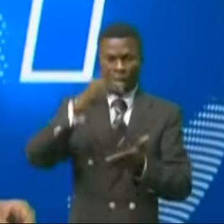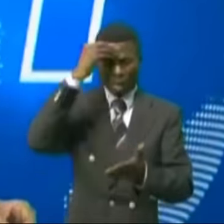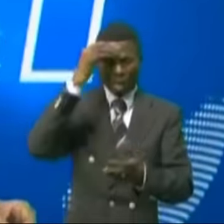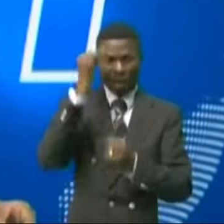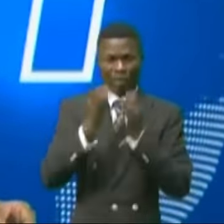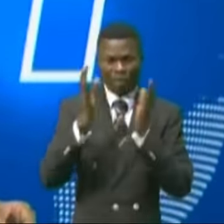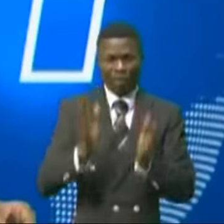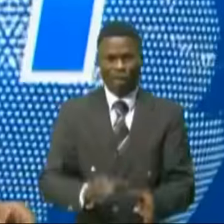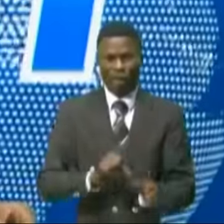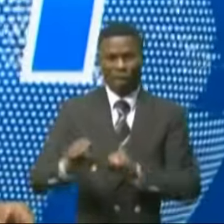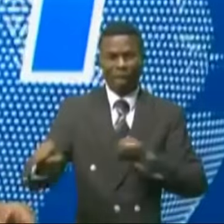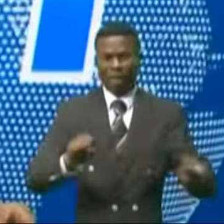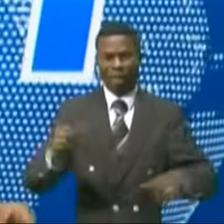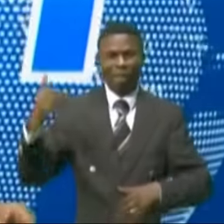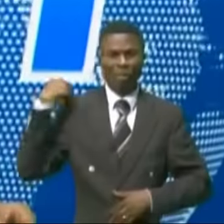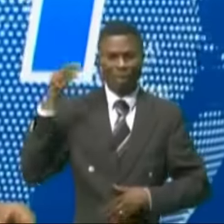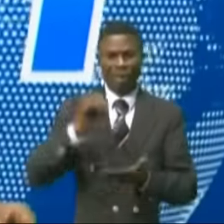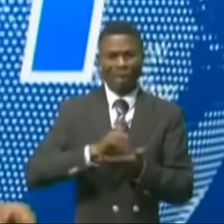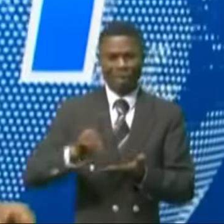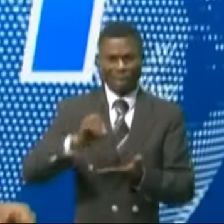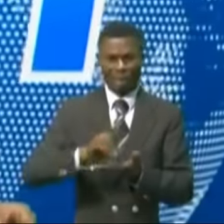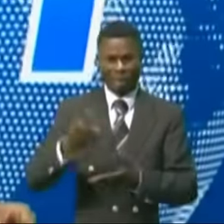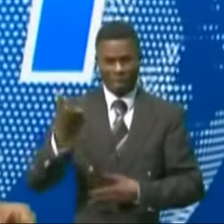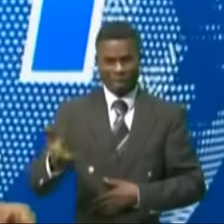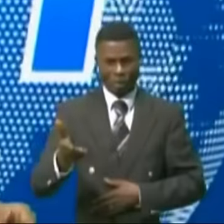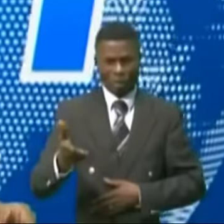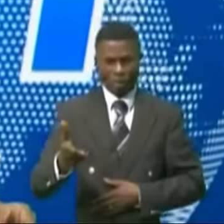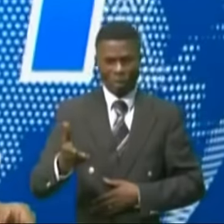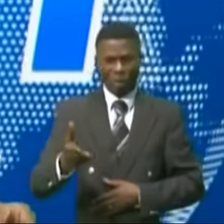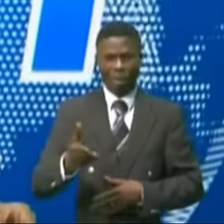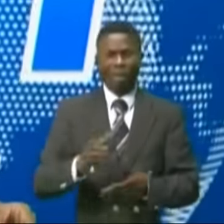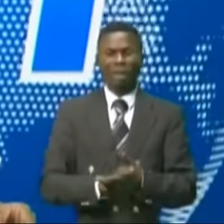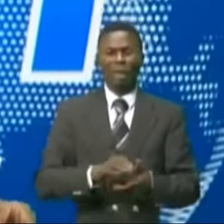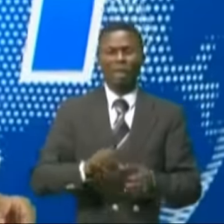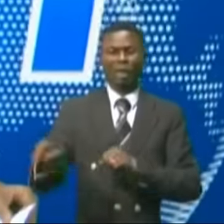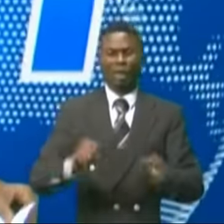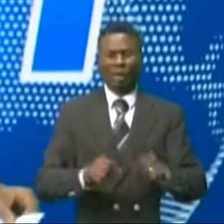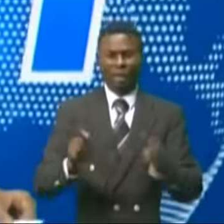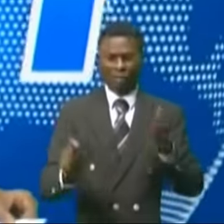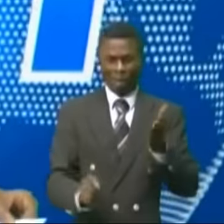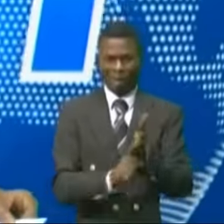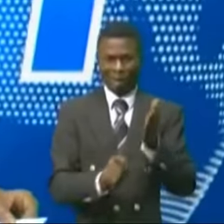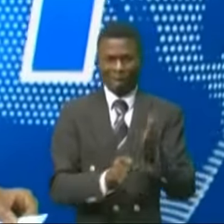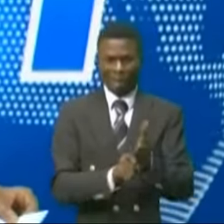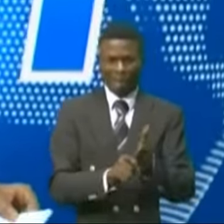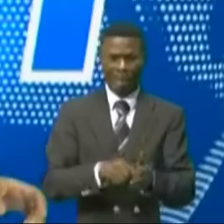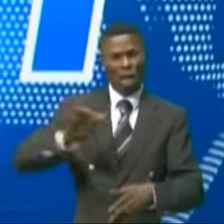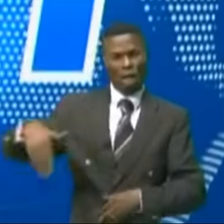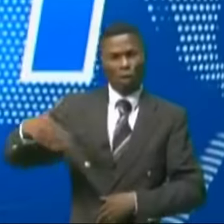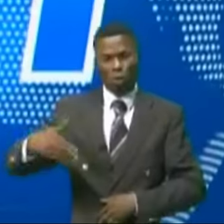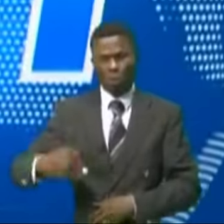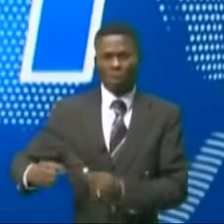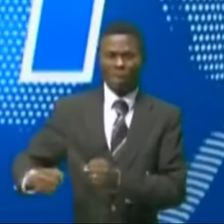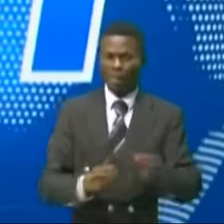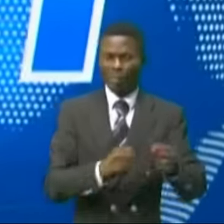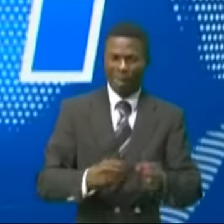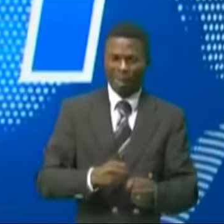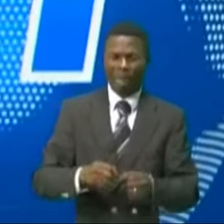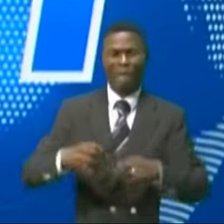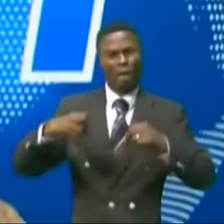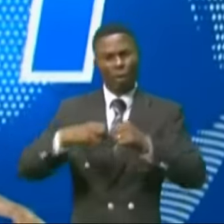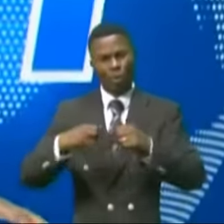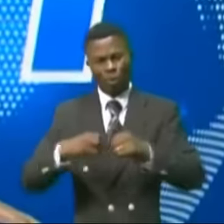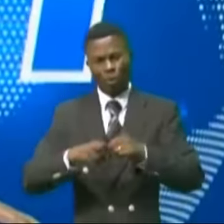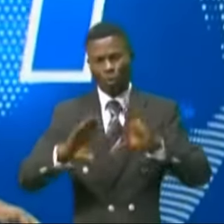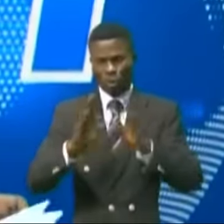passer leurs épreuves hors session. Il s'agit bien des filières techniques. Retour en images sur la première journée de ces épreuves dans la province